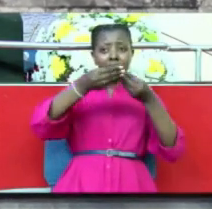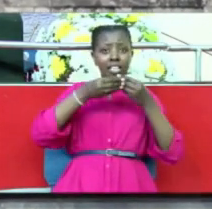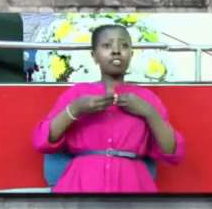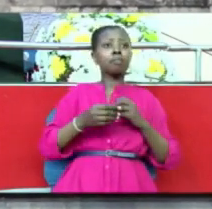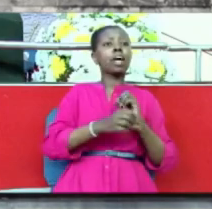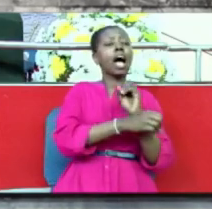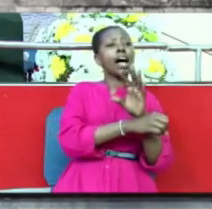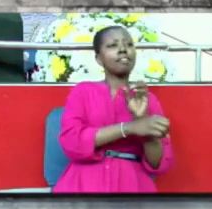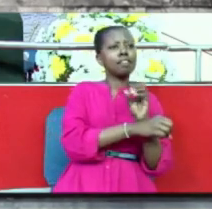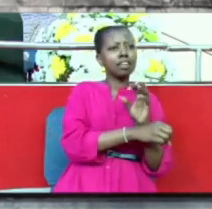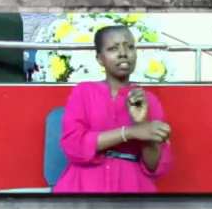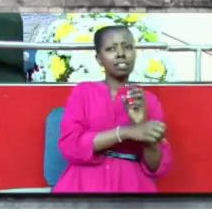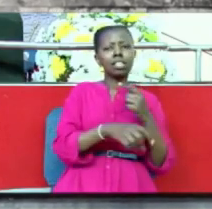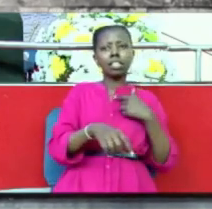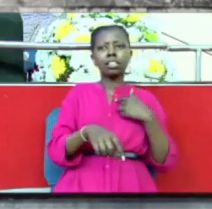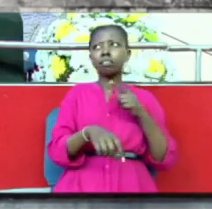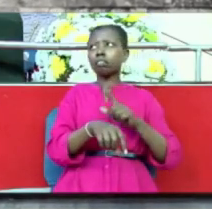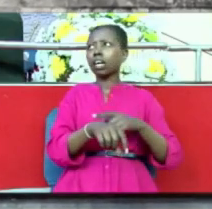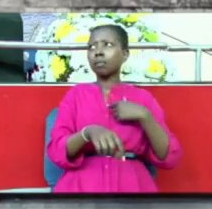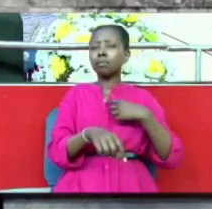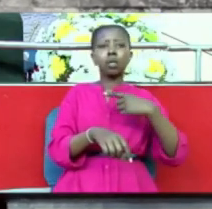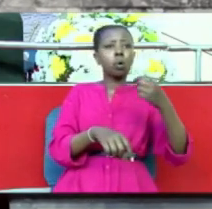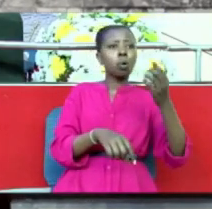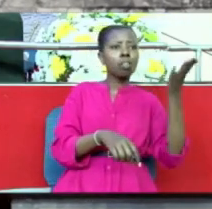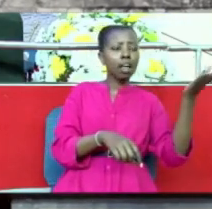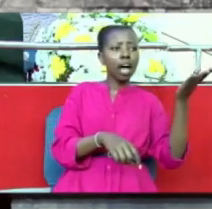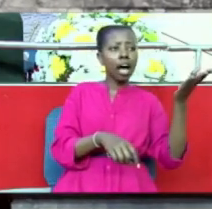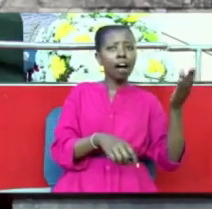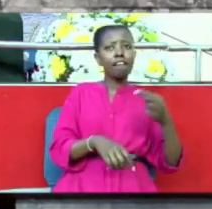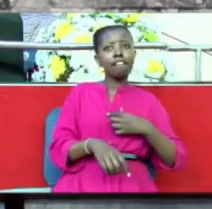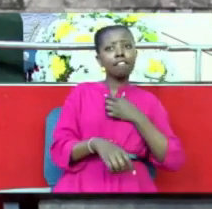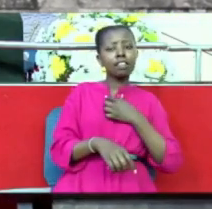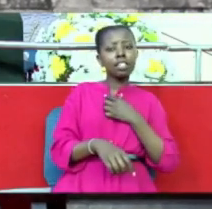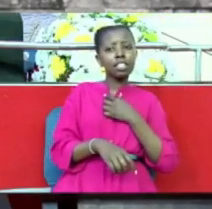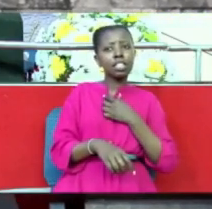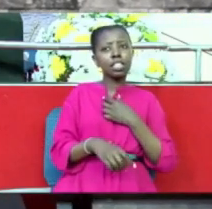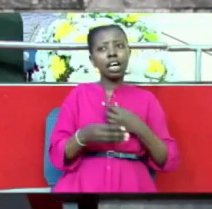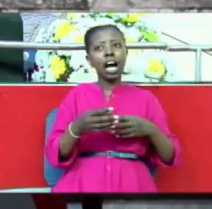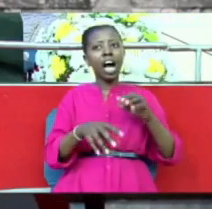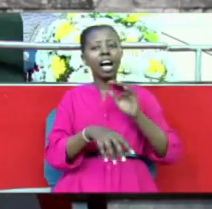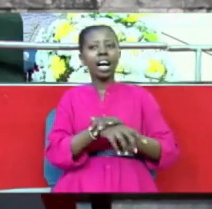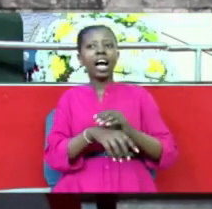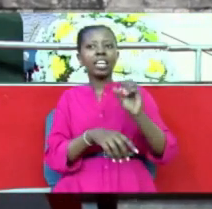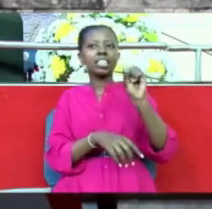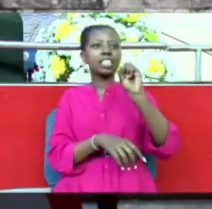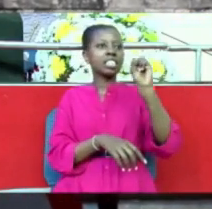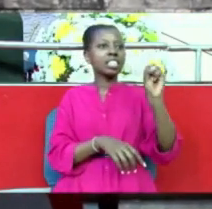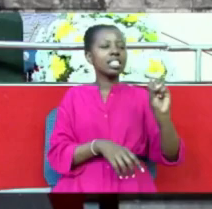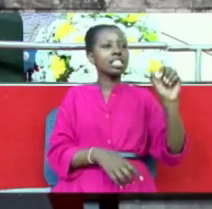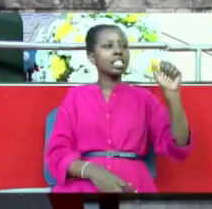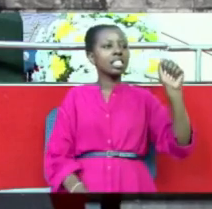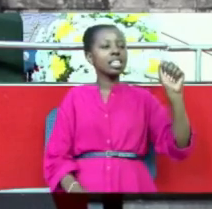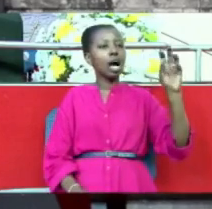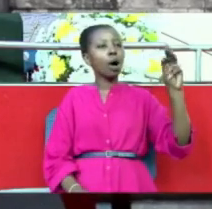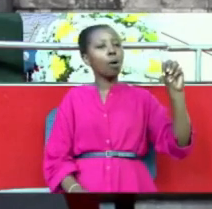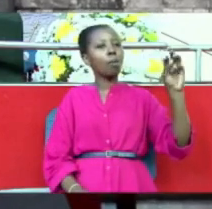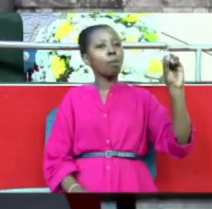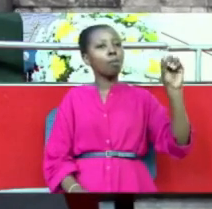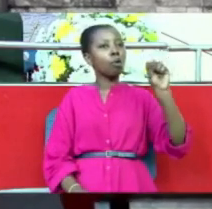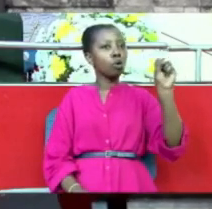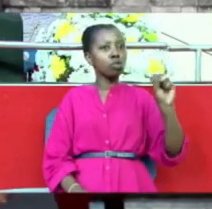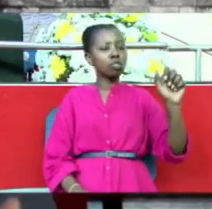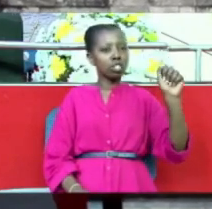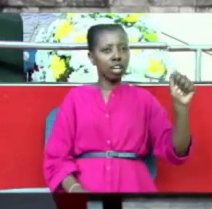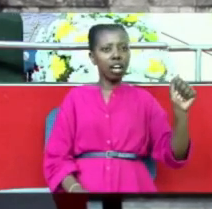Mawaidha. Nikienda kwake napigiwa panic. Ama tosabusa. Tunakaa kwa meza. Ninamwambia shida yangu ni ya